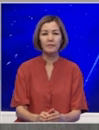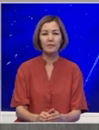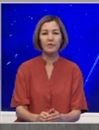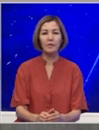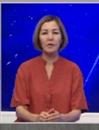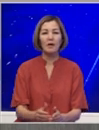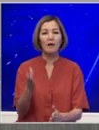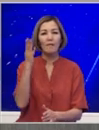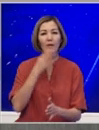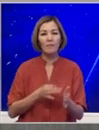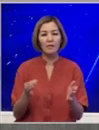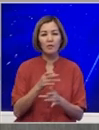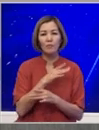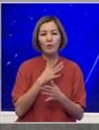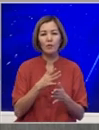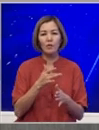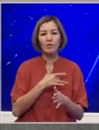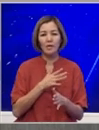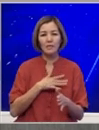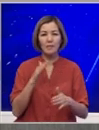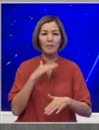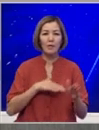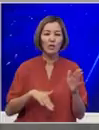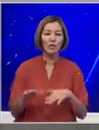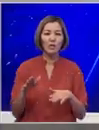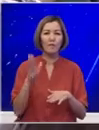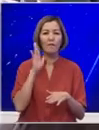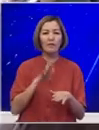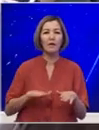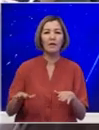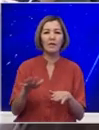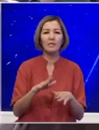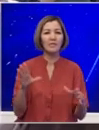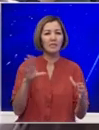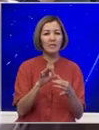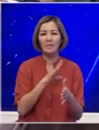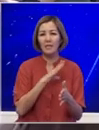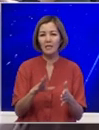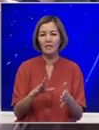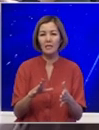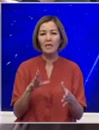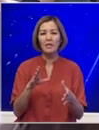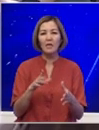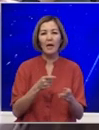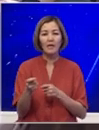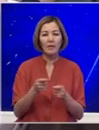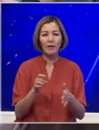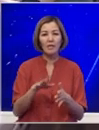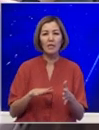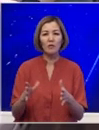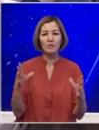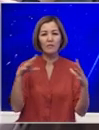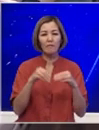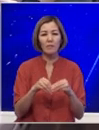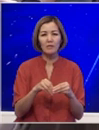В Алматинской области многие частные пляжи на берегу Капшагайского водохранилища не зарегистрированы. В связи с этим акиматы регионов совместно